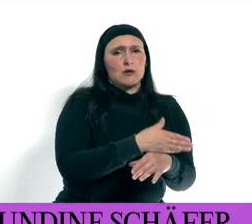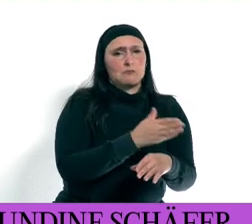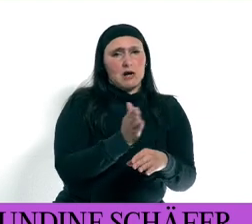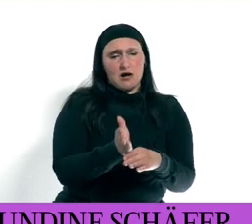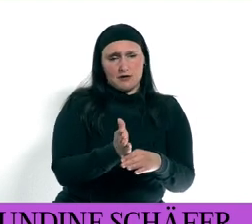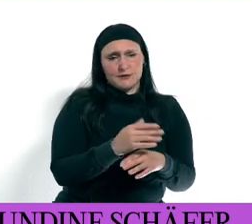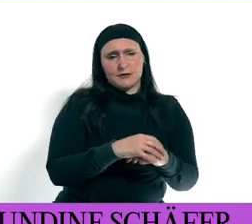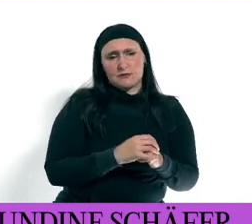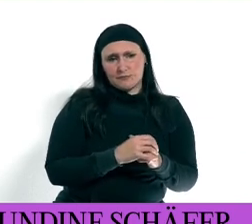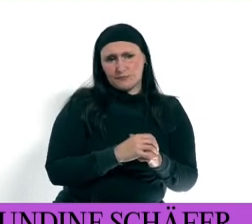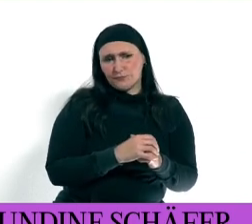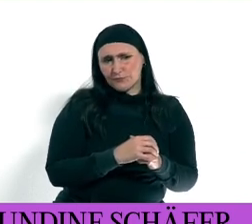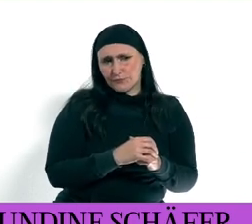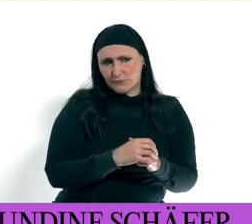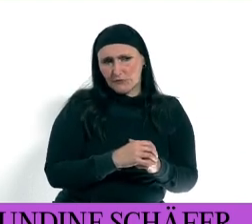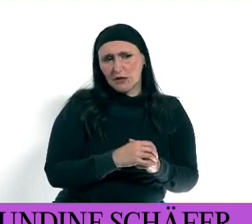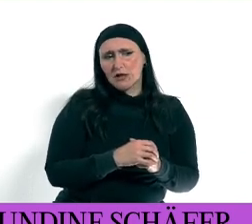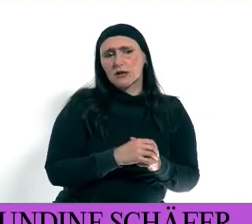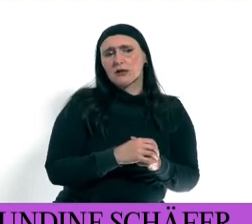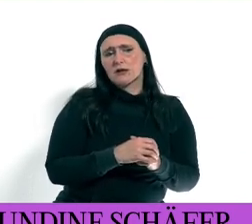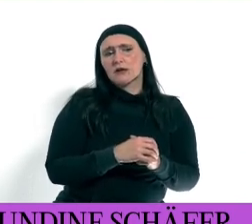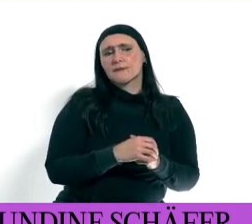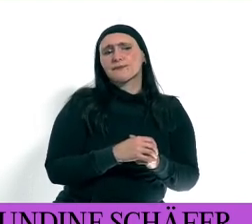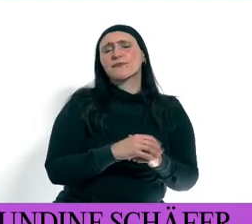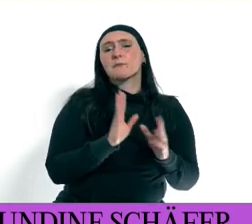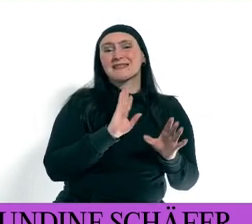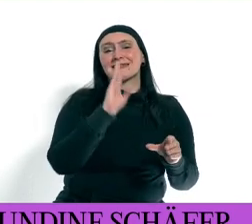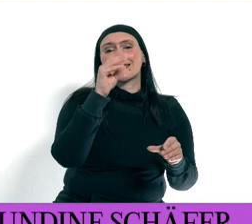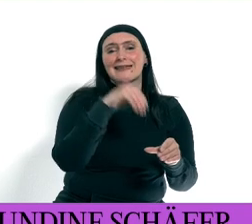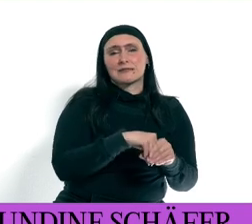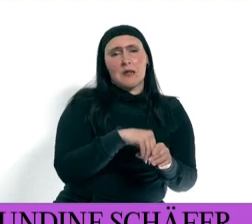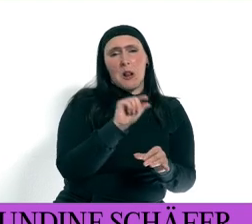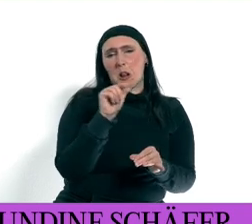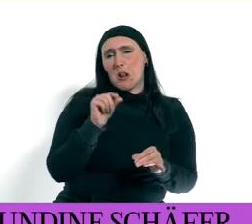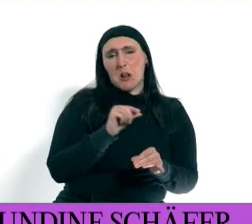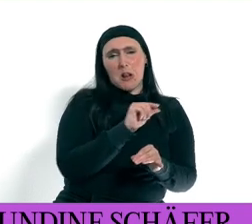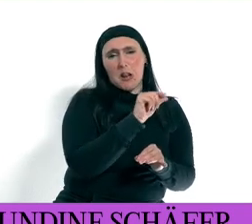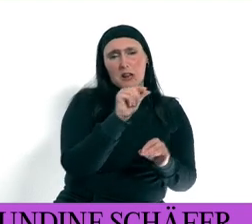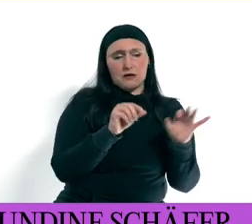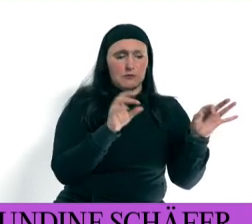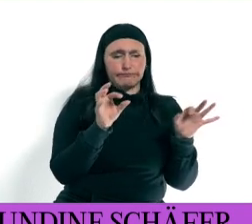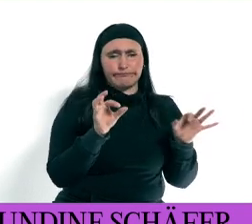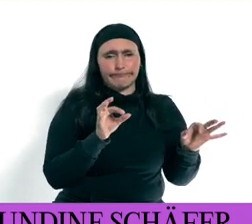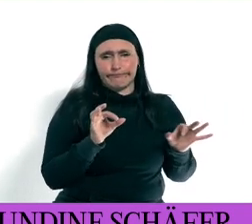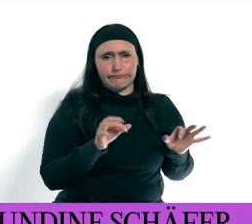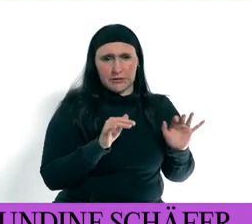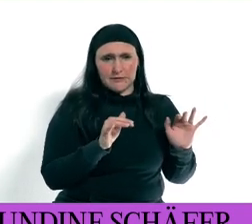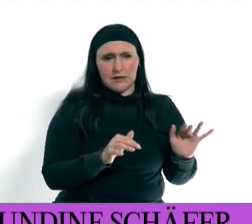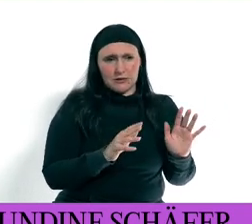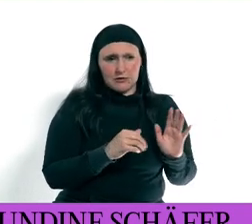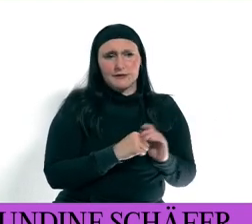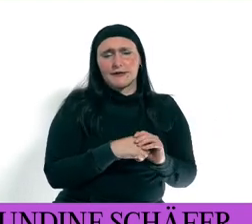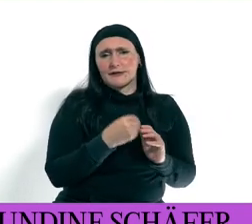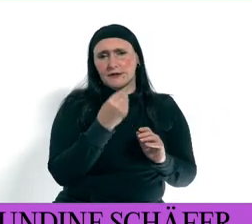like 2,500 objects, small objects. Und hier haben wir 2,500